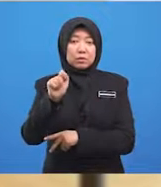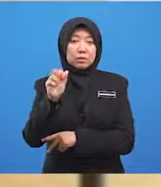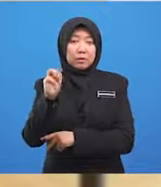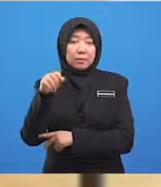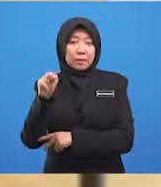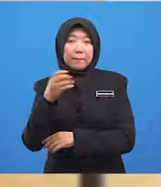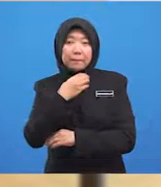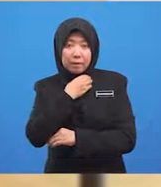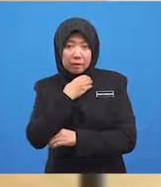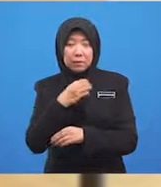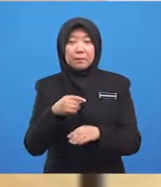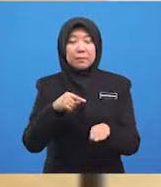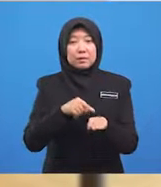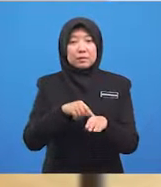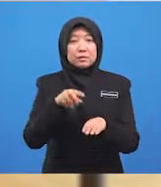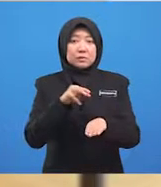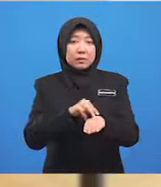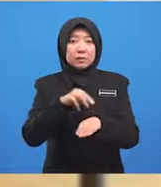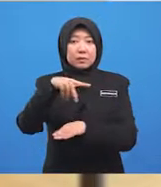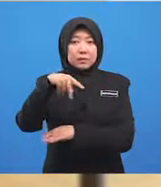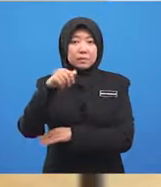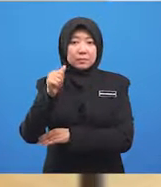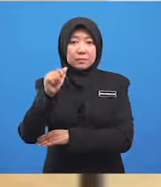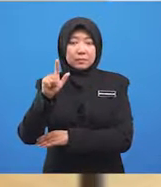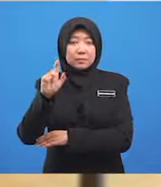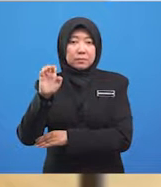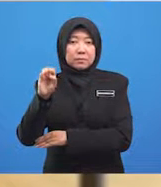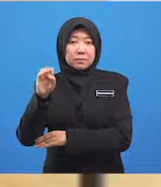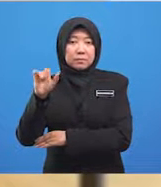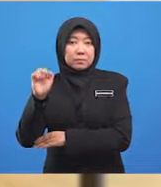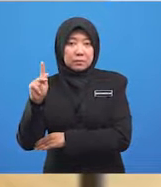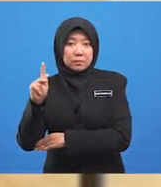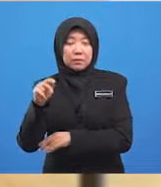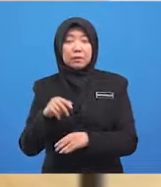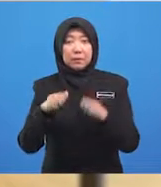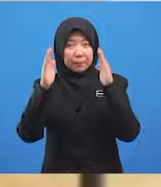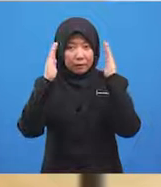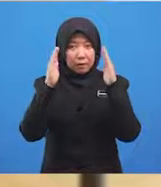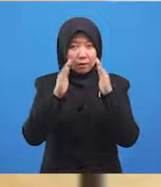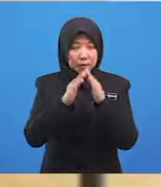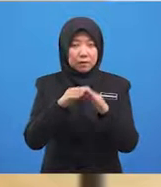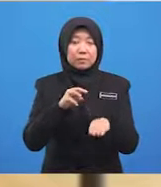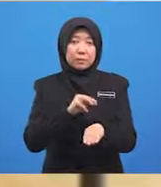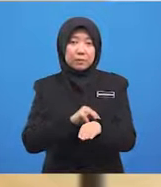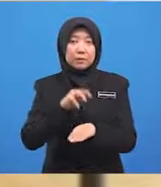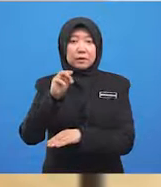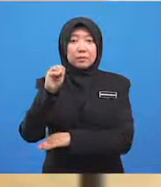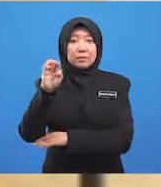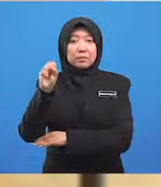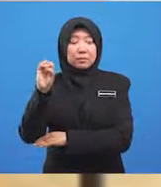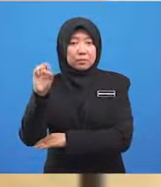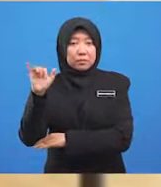dalam zaman paleolitik Bratan batu di gua senyum Pahang dalam zaman mesum Hai